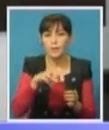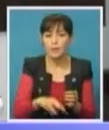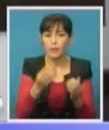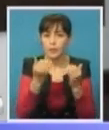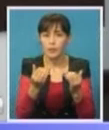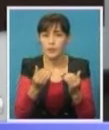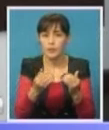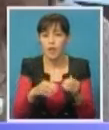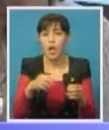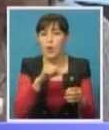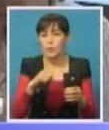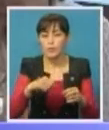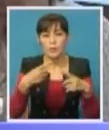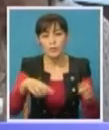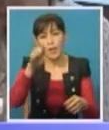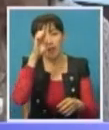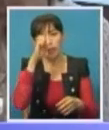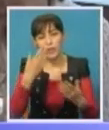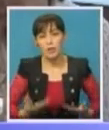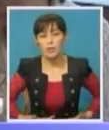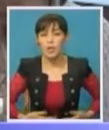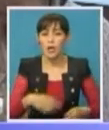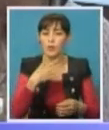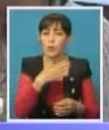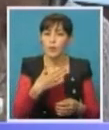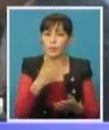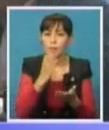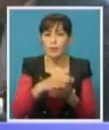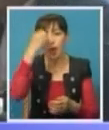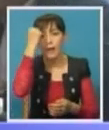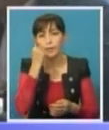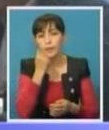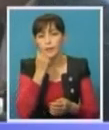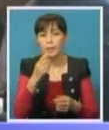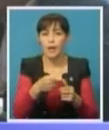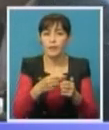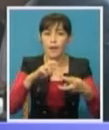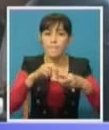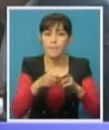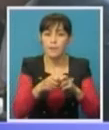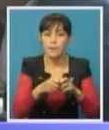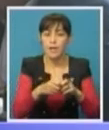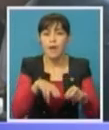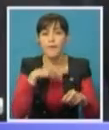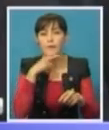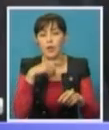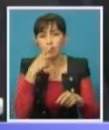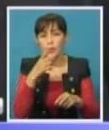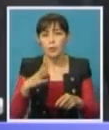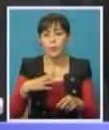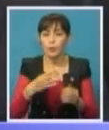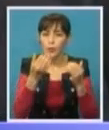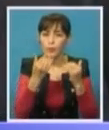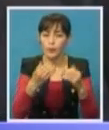Мырзахметов қарабастың қамшысын емес елдің жайын ойлап келген азаматтарға алғысын білдіріп, аталған мәселелер тұрақты бақылауда болатынын айтты.